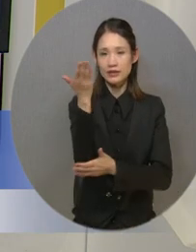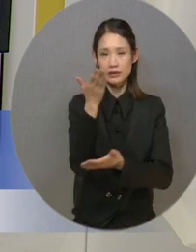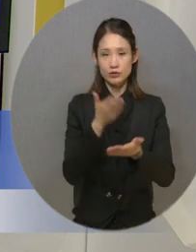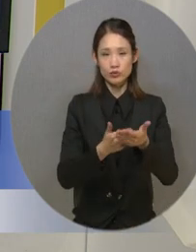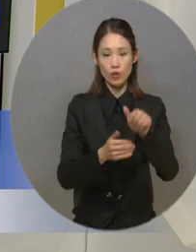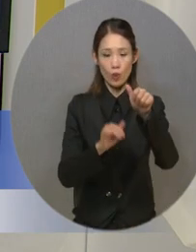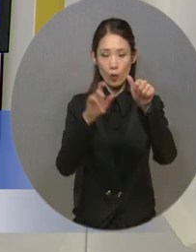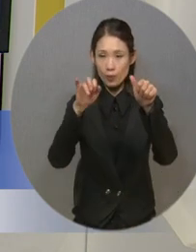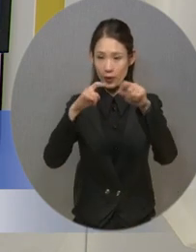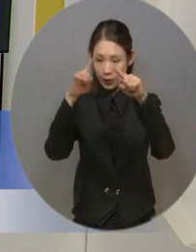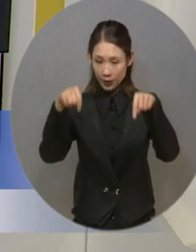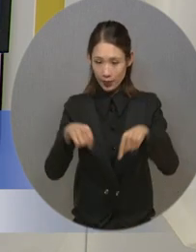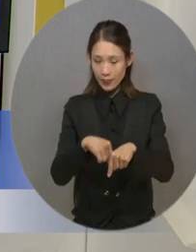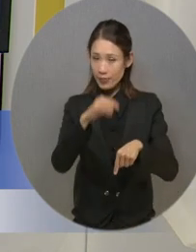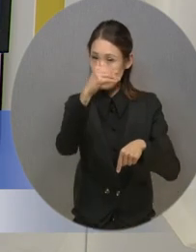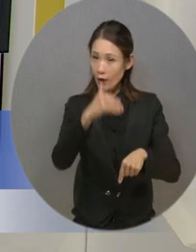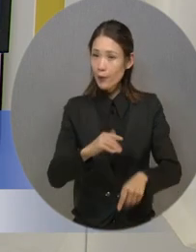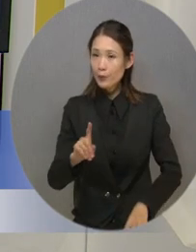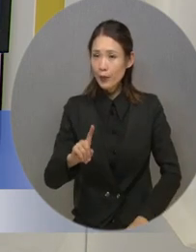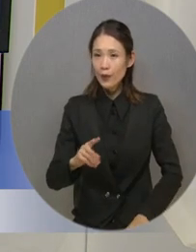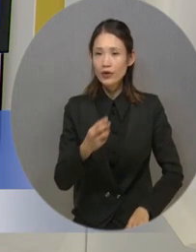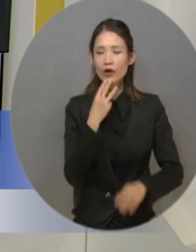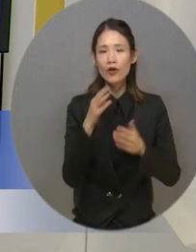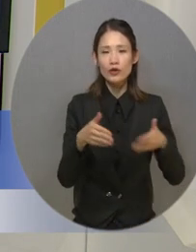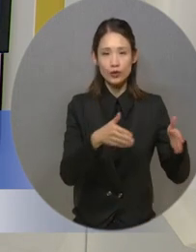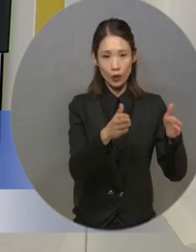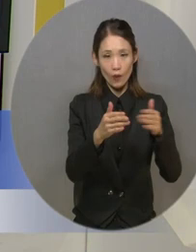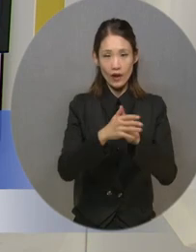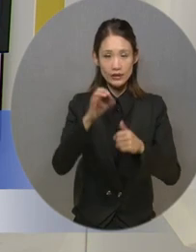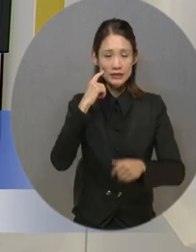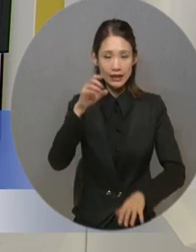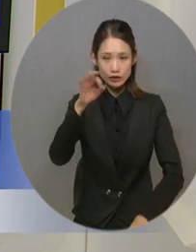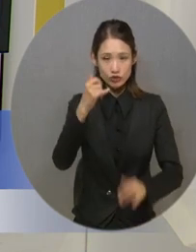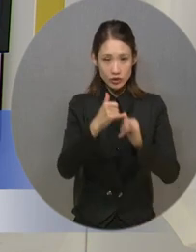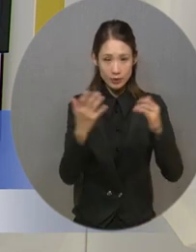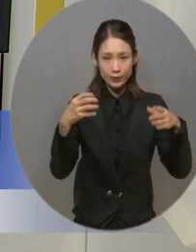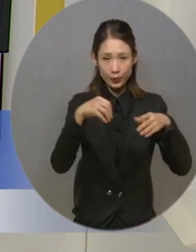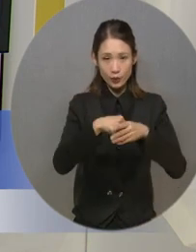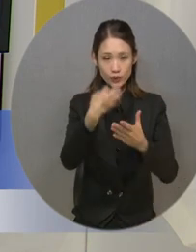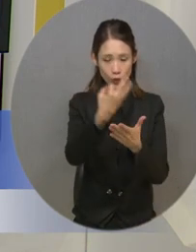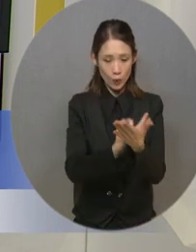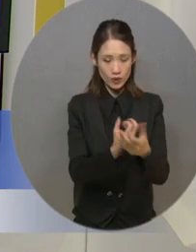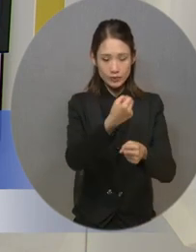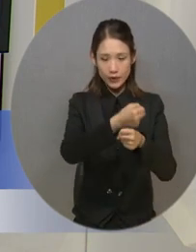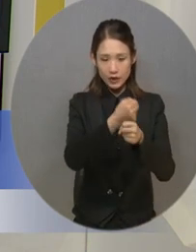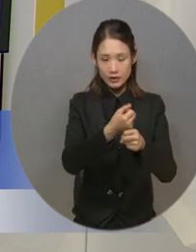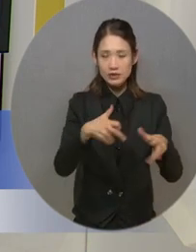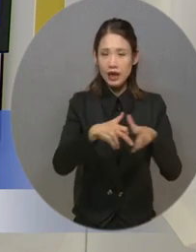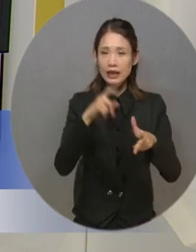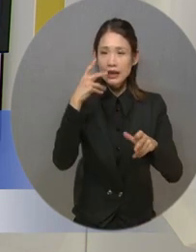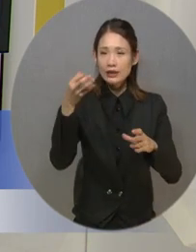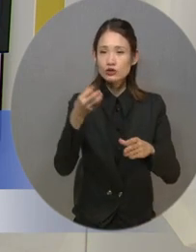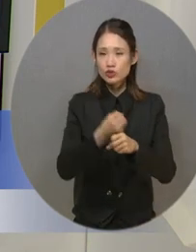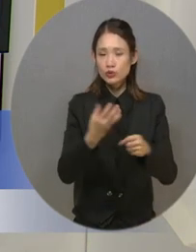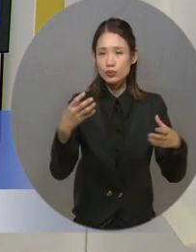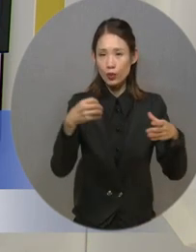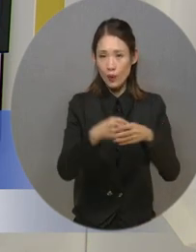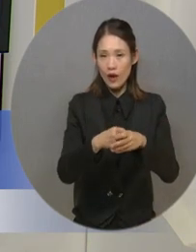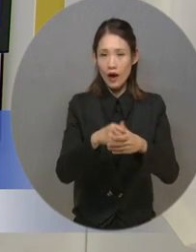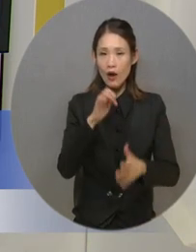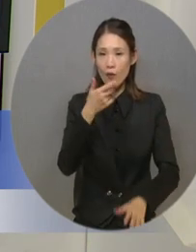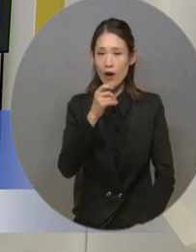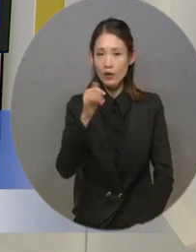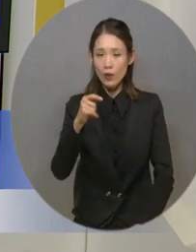오면 기사에서는 경기도가 예술인의 소득 창출을 위해 장애 예술인을 포함한 작품을 광교